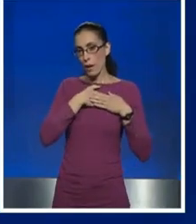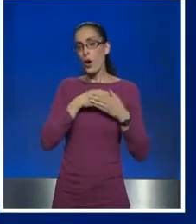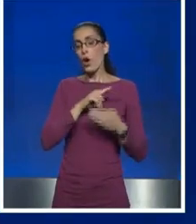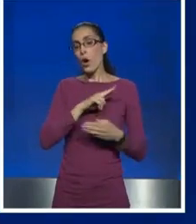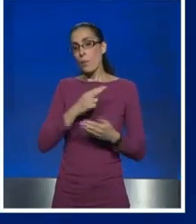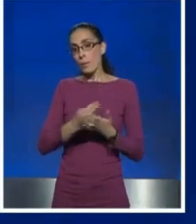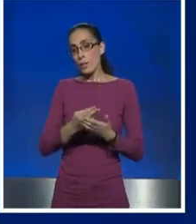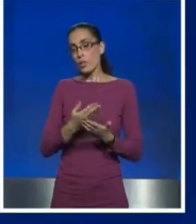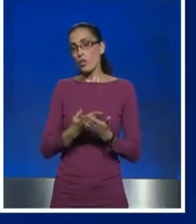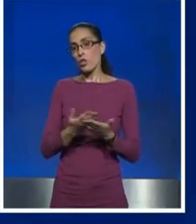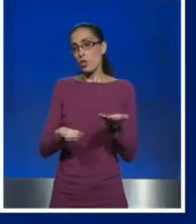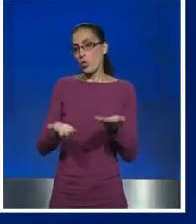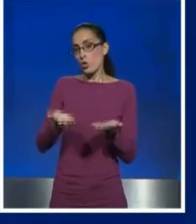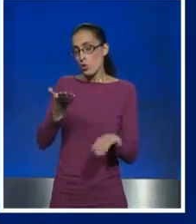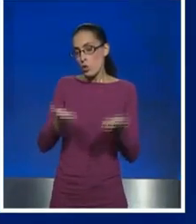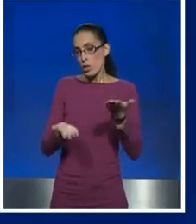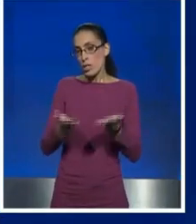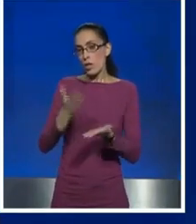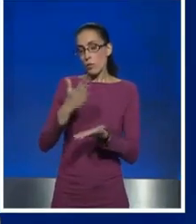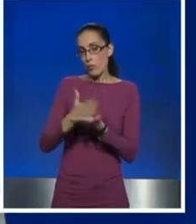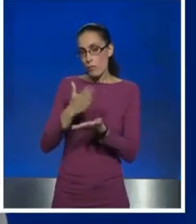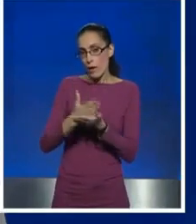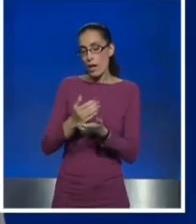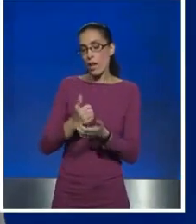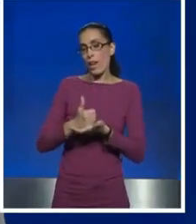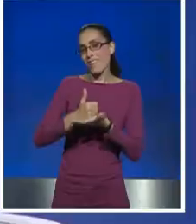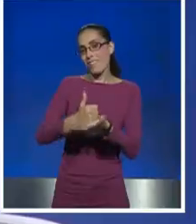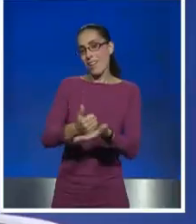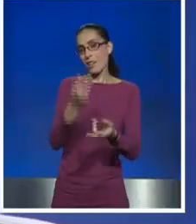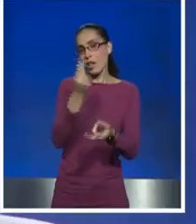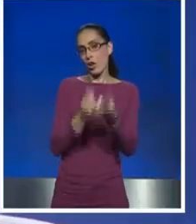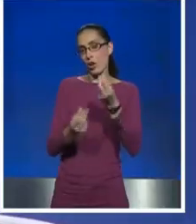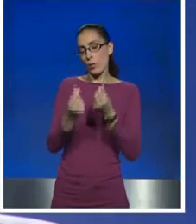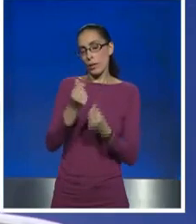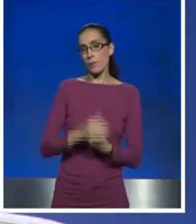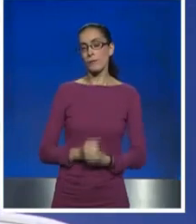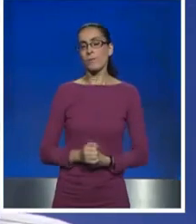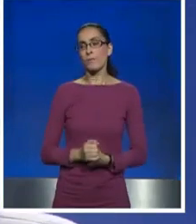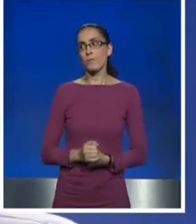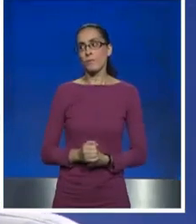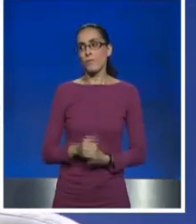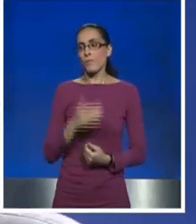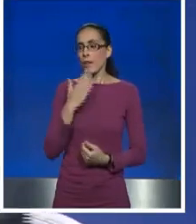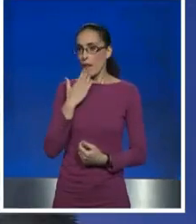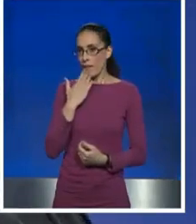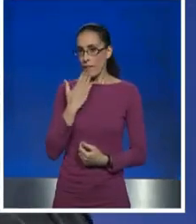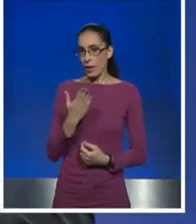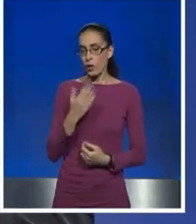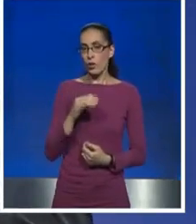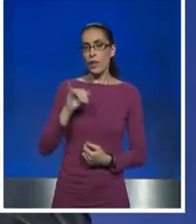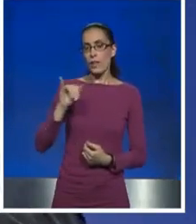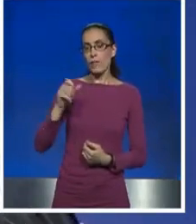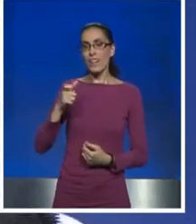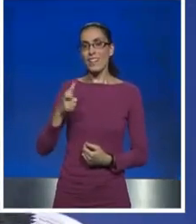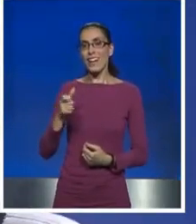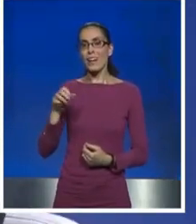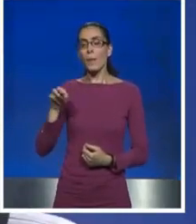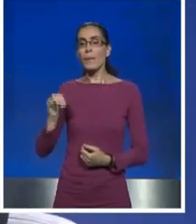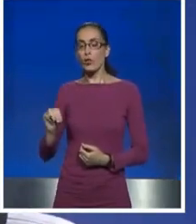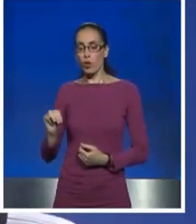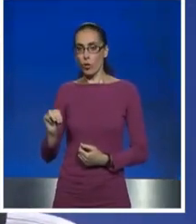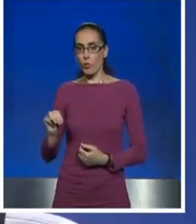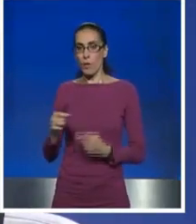il-pilastru li vera tħaddem l-ekonomija. Grazzi, Ivan Grekmentov minn Alleanza Bidla.